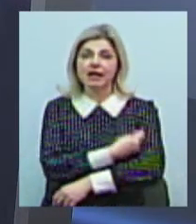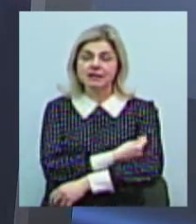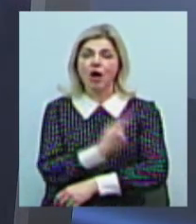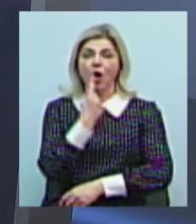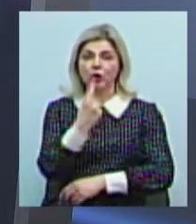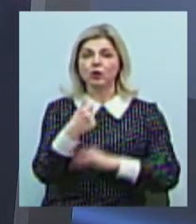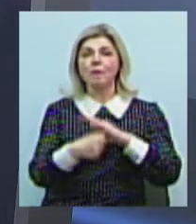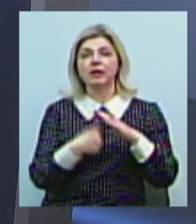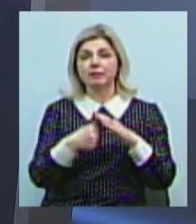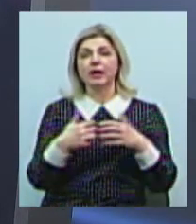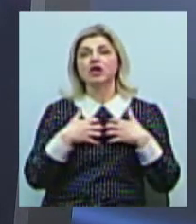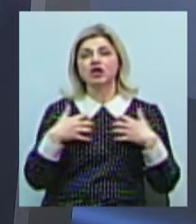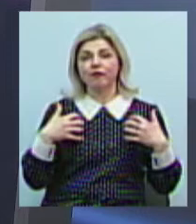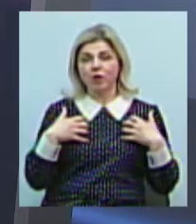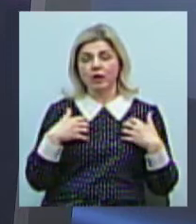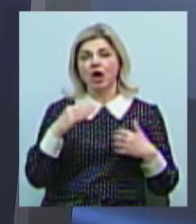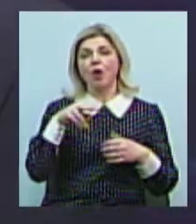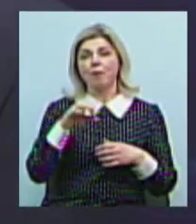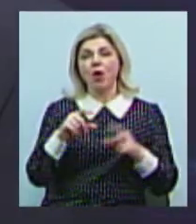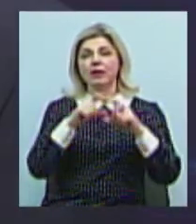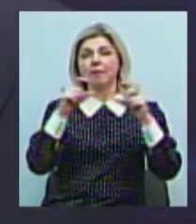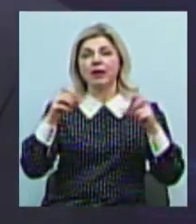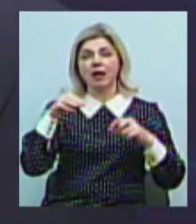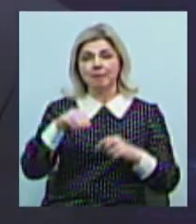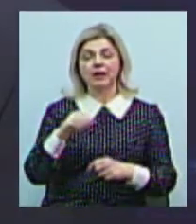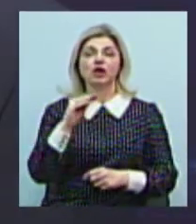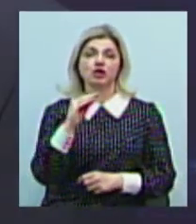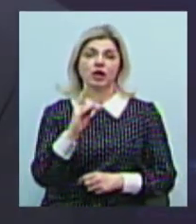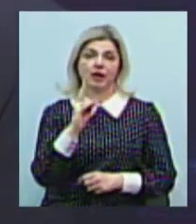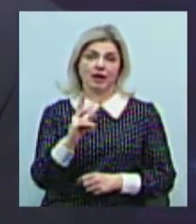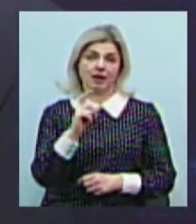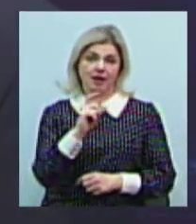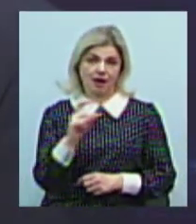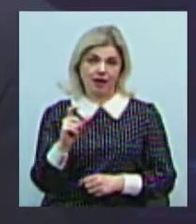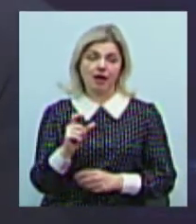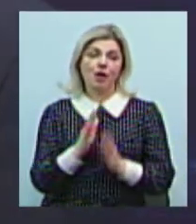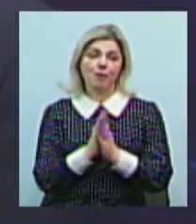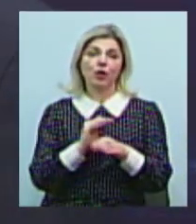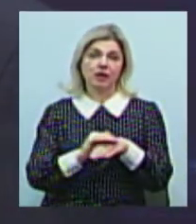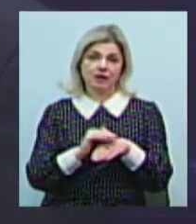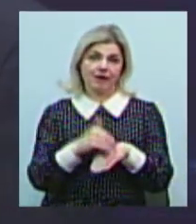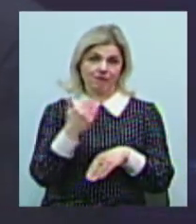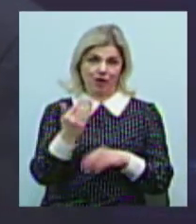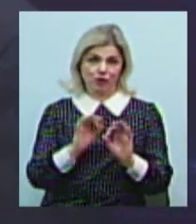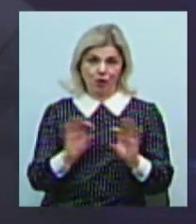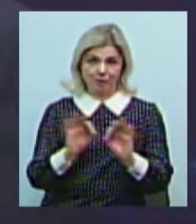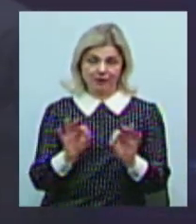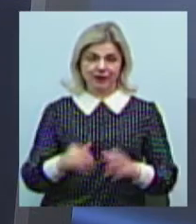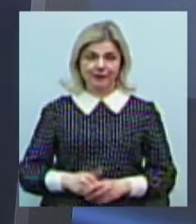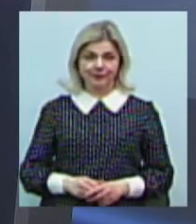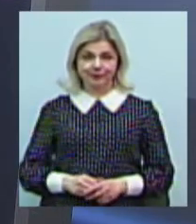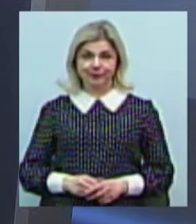однієї безпритульної тварини по департаменту ЖКГ Миколаївської міської ради. Будь ласка, Михайло, ваш коментар. Такая